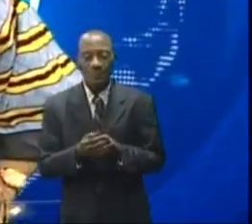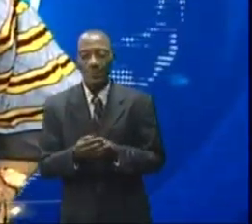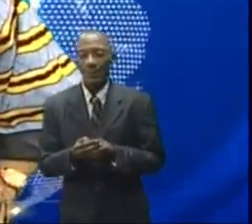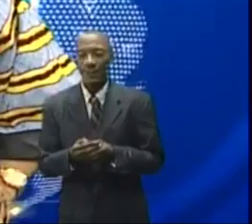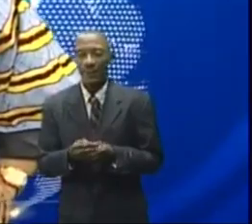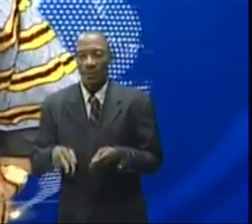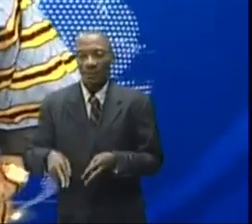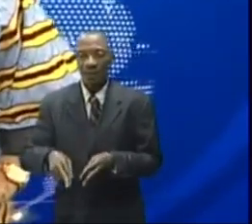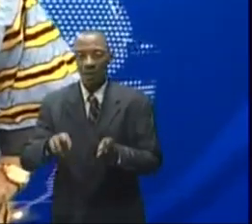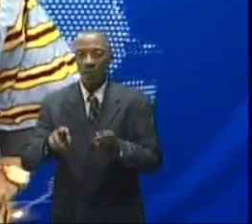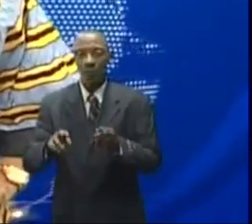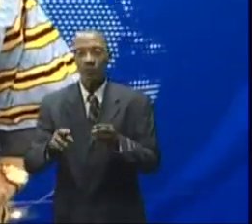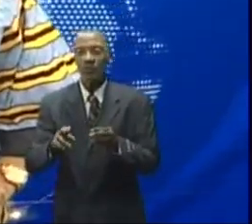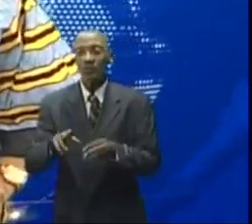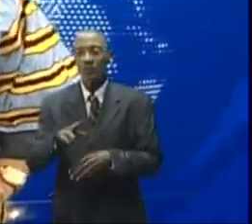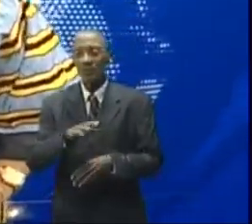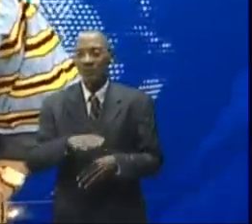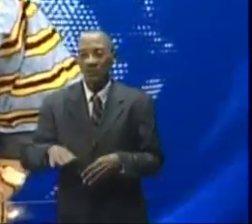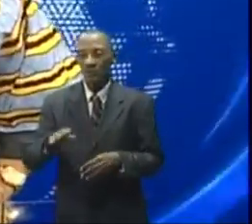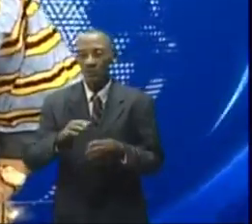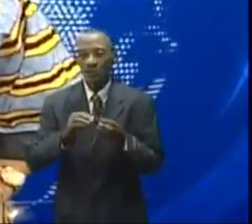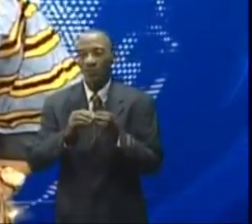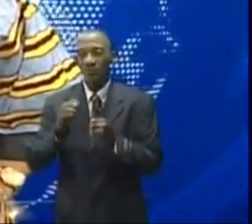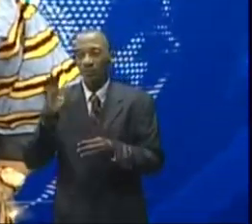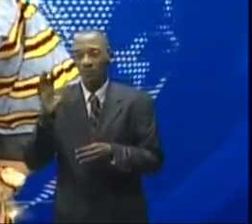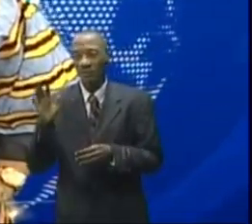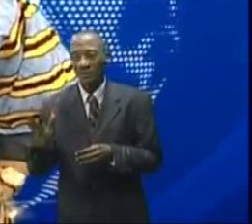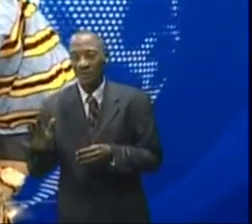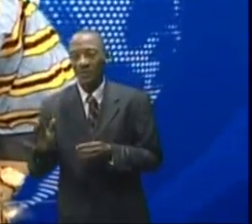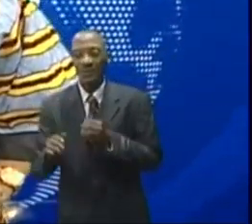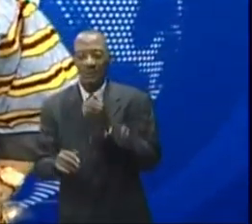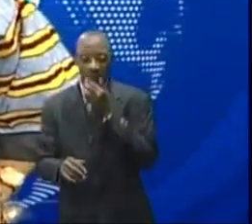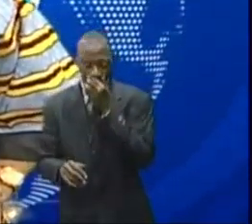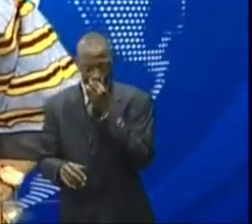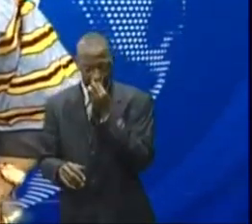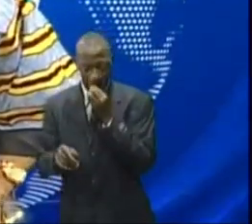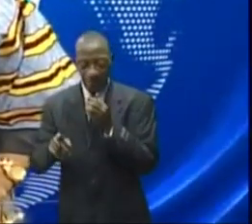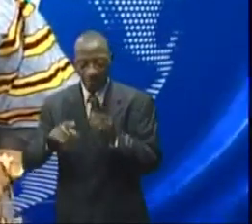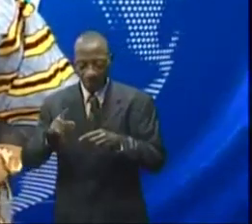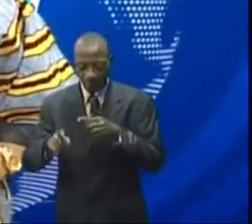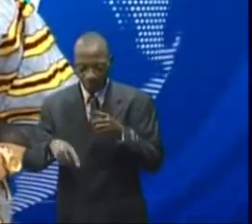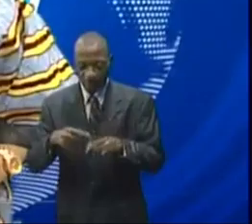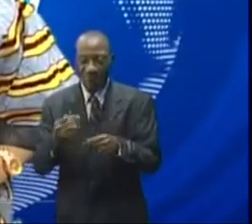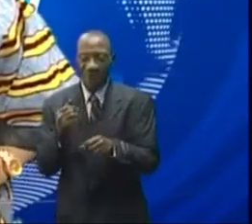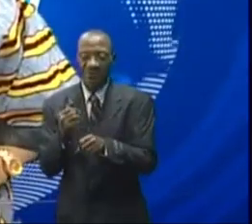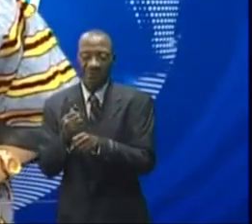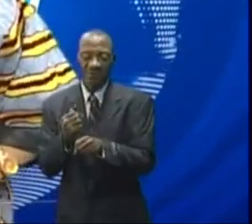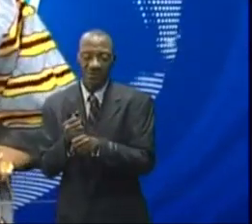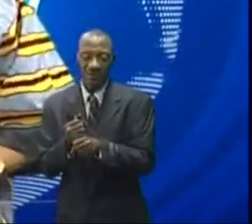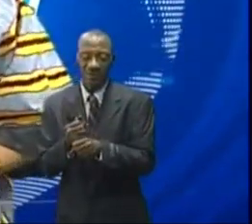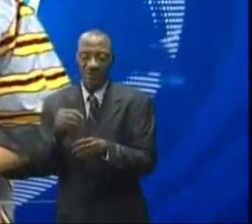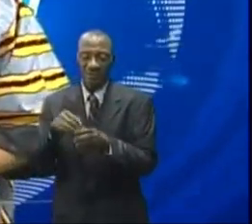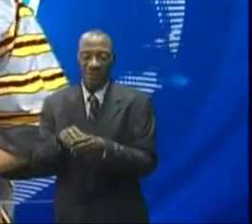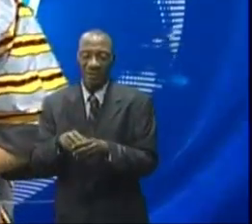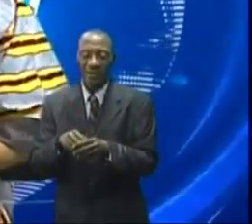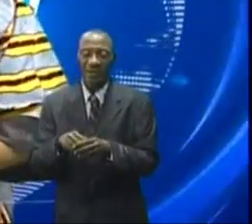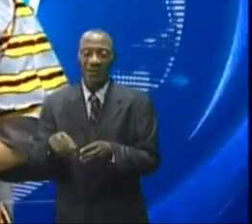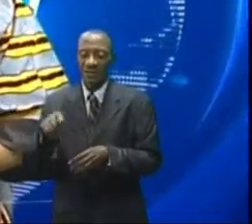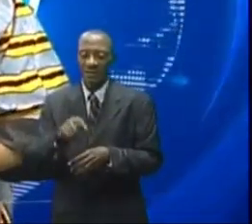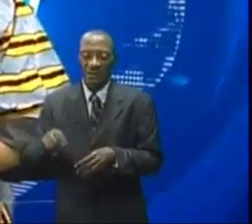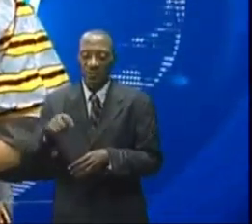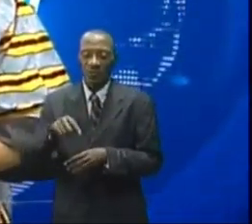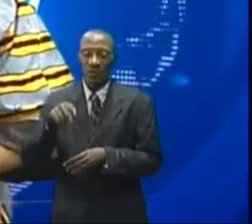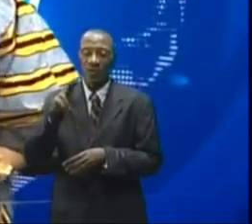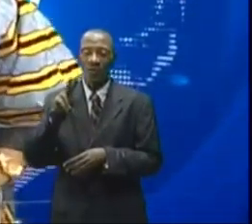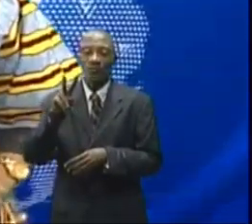danger permanent pour les usagers du tronçon routier Kamanyola-Ouvira suite à une érosion qui menace la coupure du